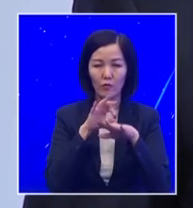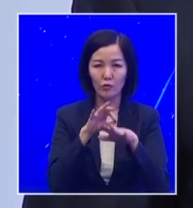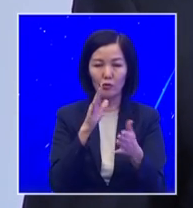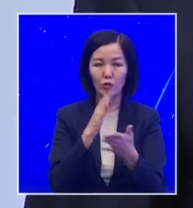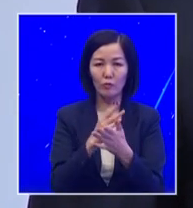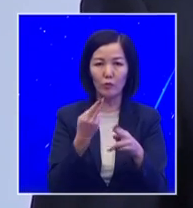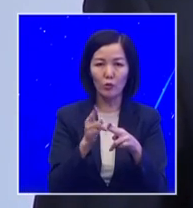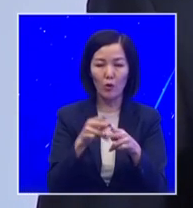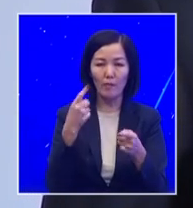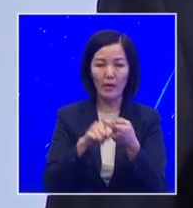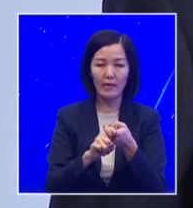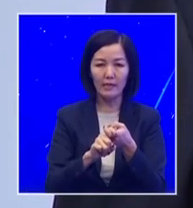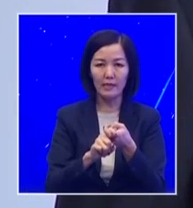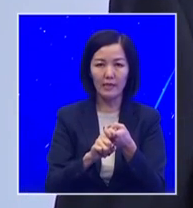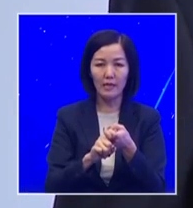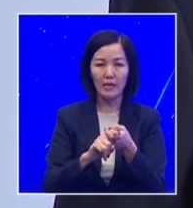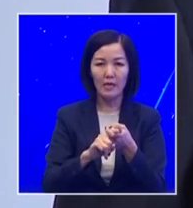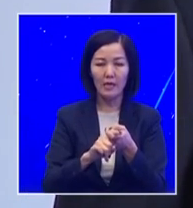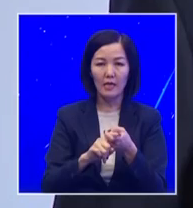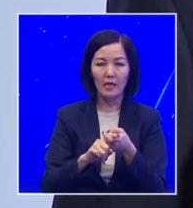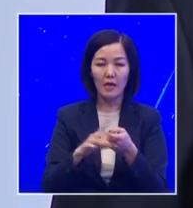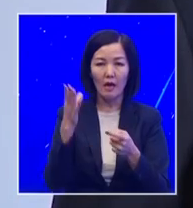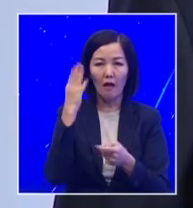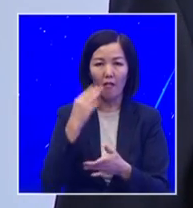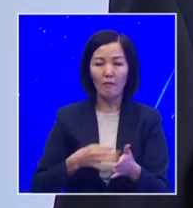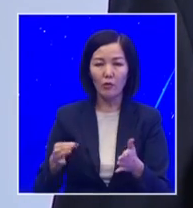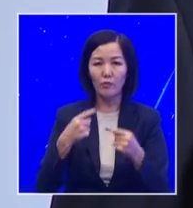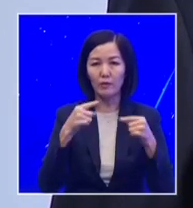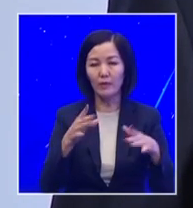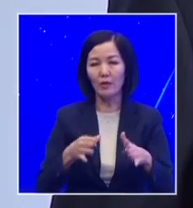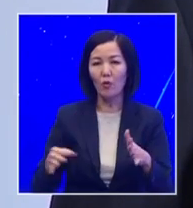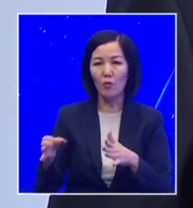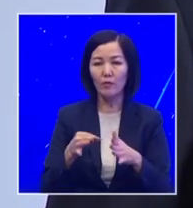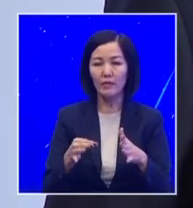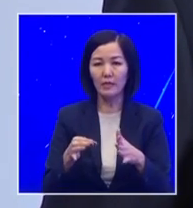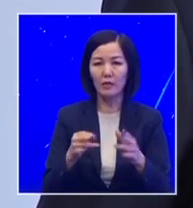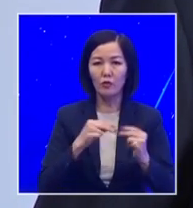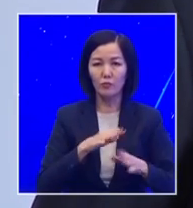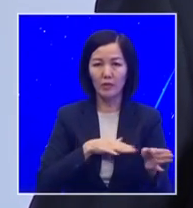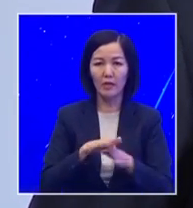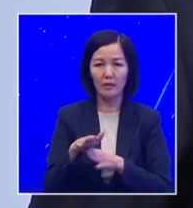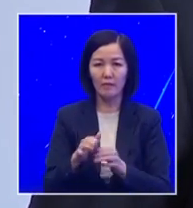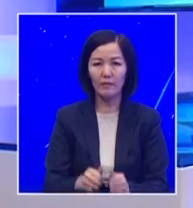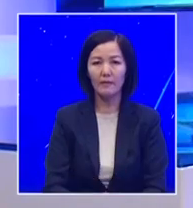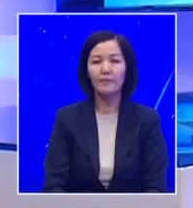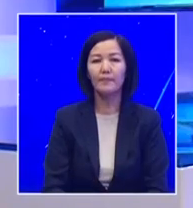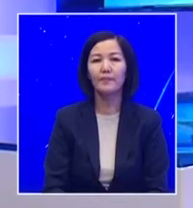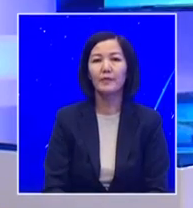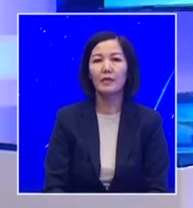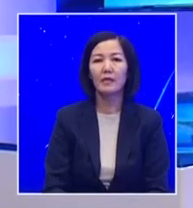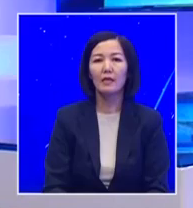соған байланысты біз осы Қазақстан жалғыз Алматы облысы емес, біз басқа да облыстарда осындай жұмыстар атқарамыз.